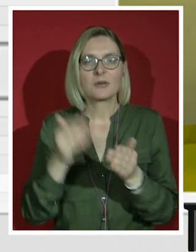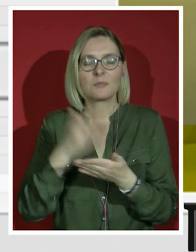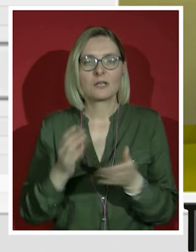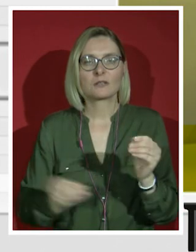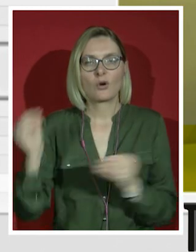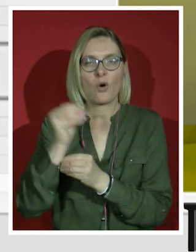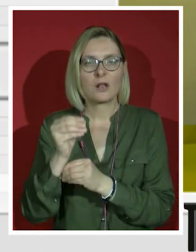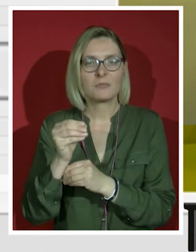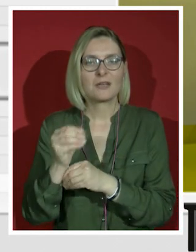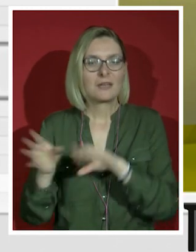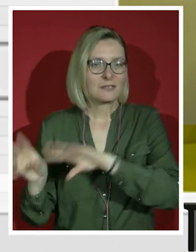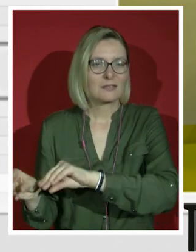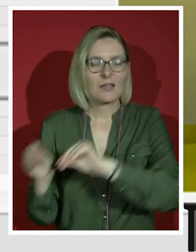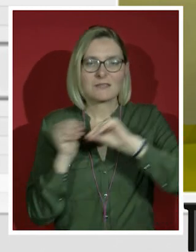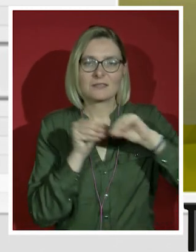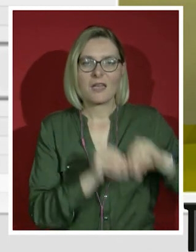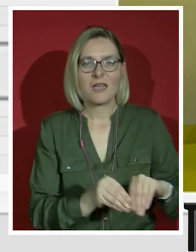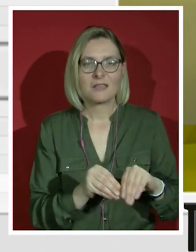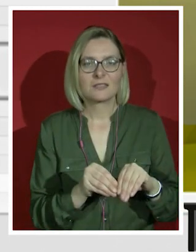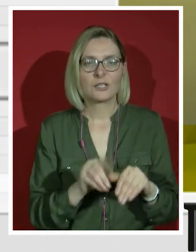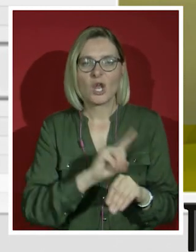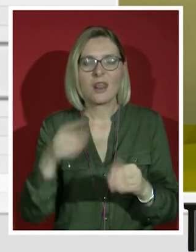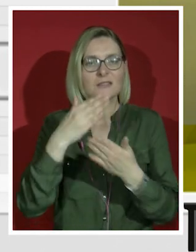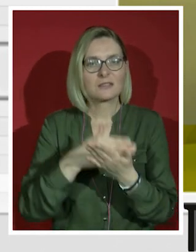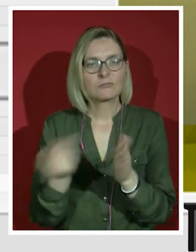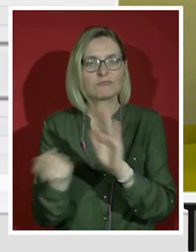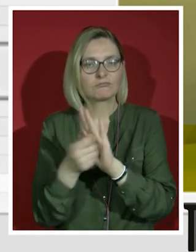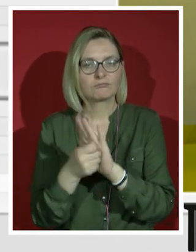сузбие тој начин на заработка, да го наречеме.